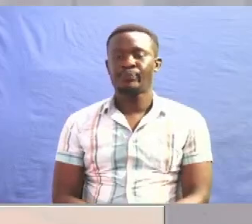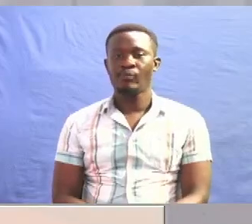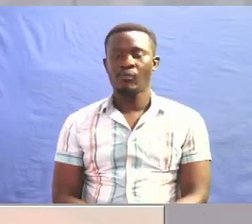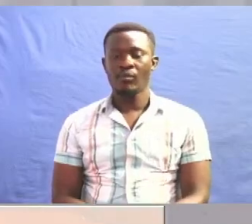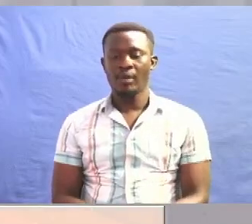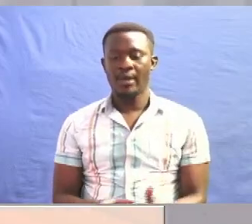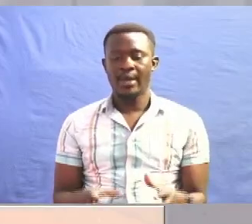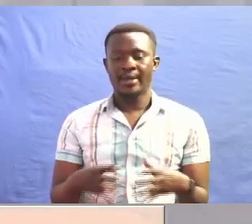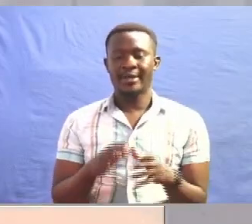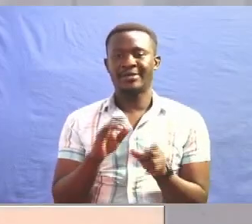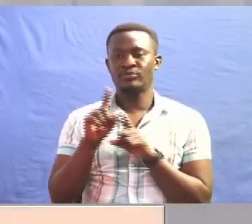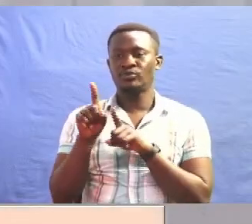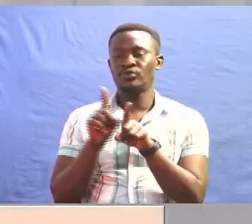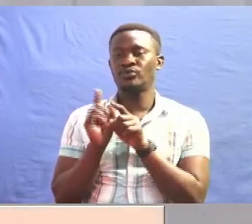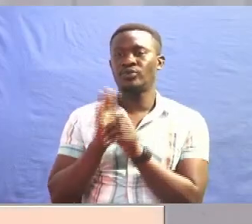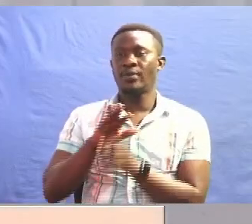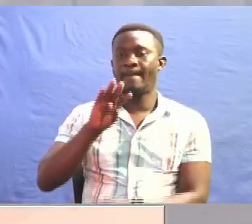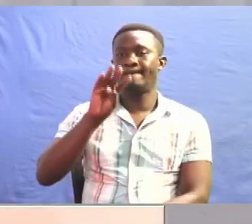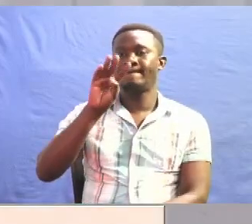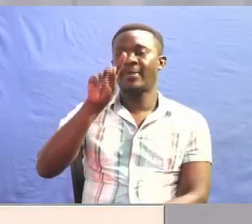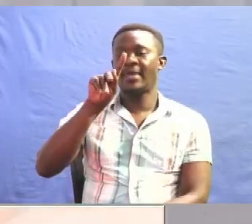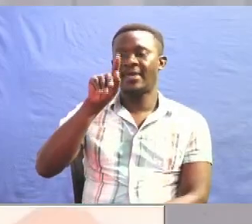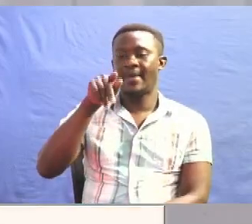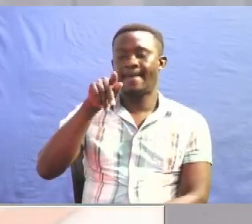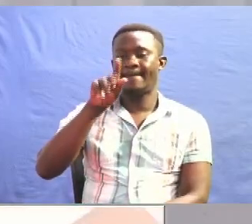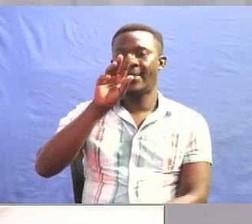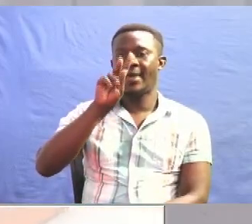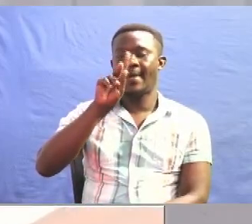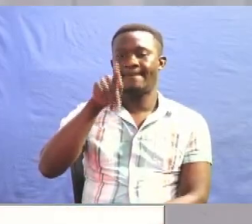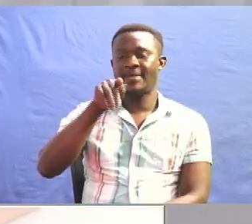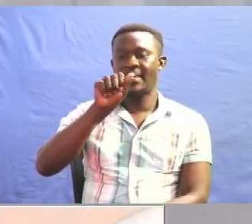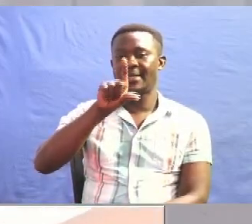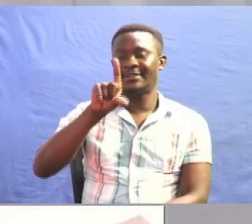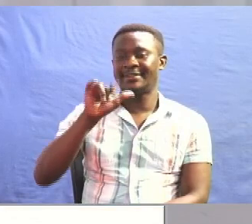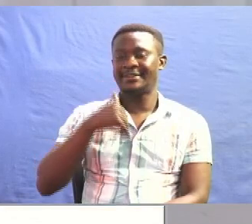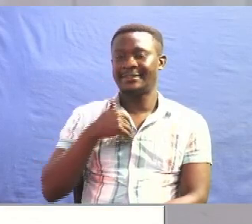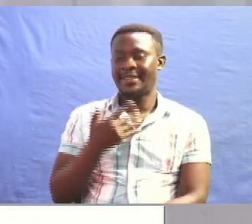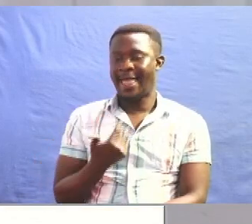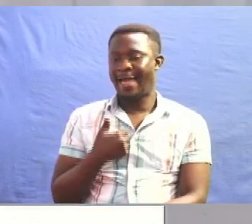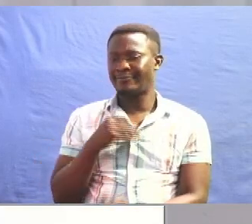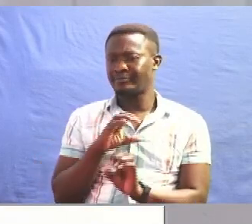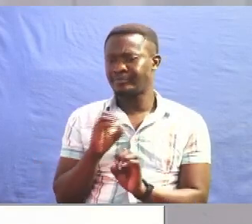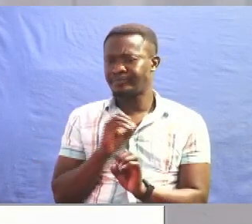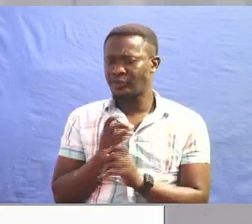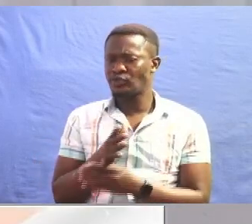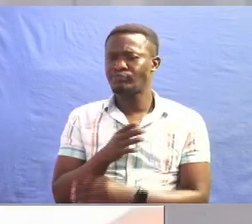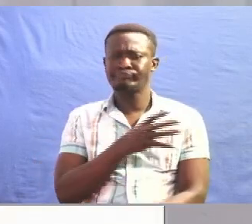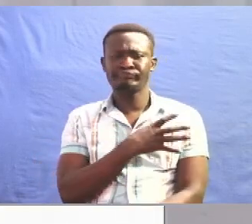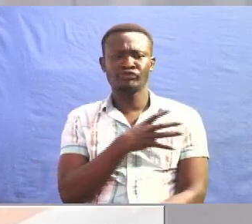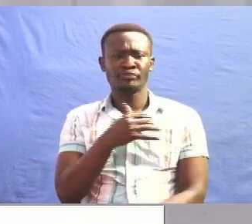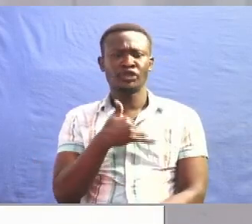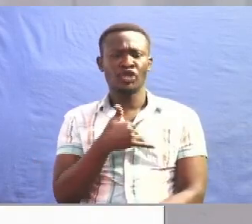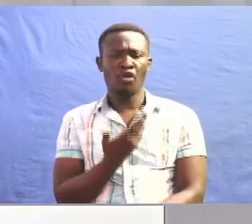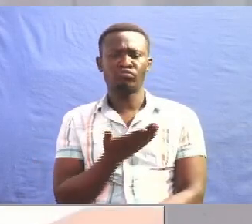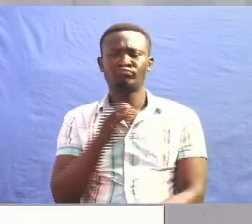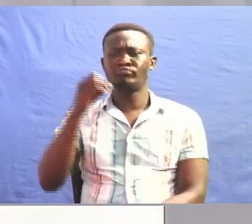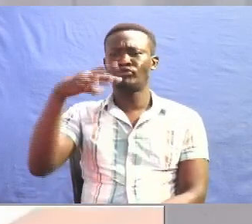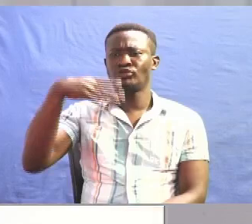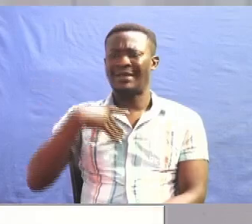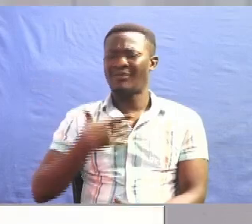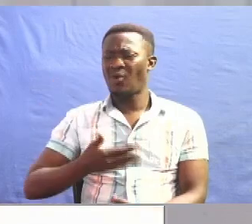Kampuni ya usambazaji umeme nchini KPLC imesema kuwa ukosefu wa nguvu za umeme unaoshuhudiwa mara kwa mara humu